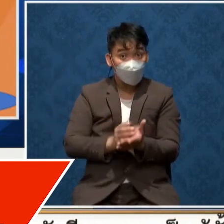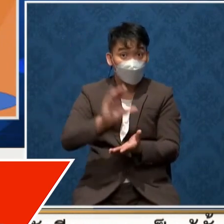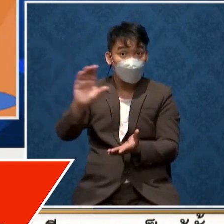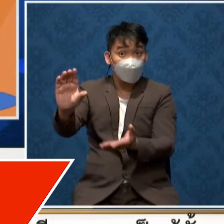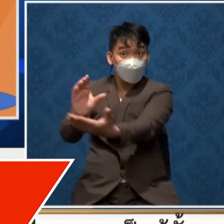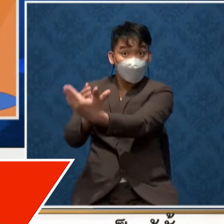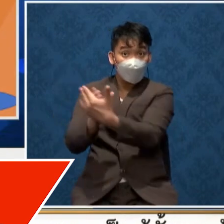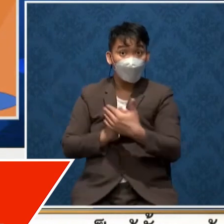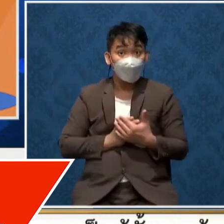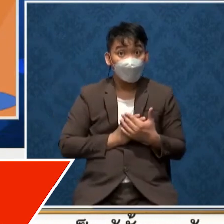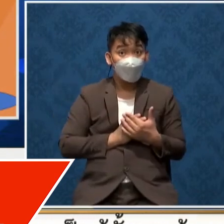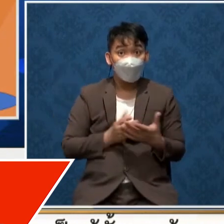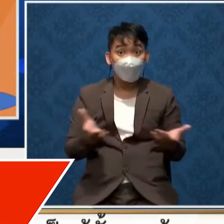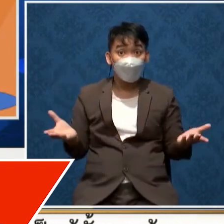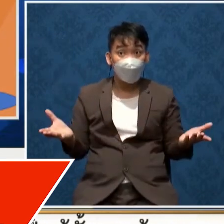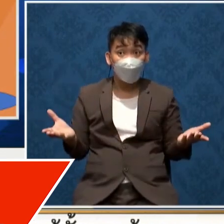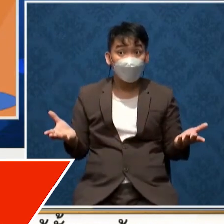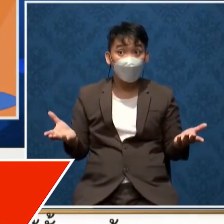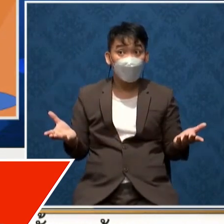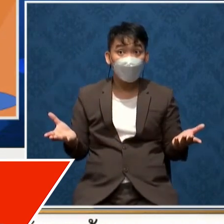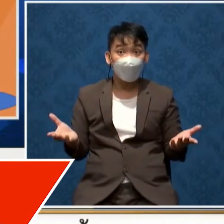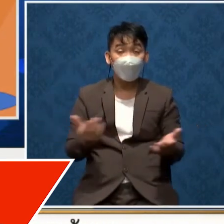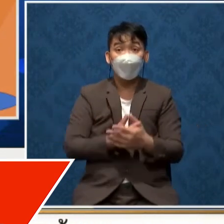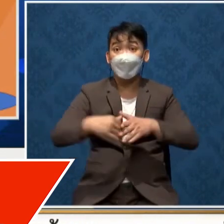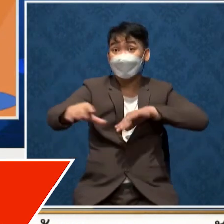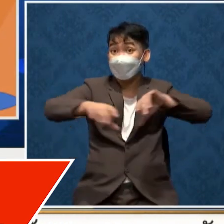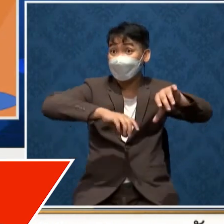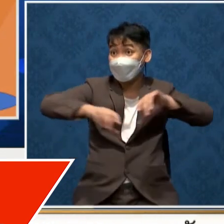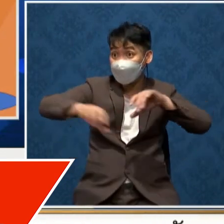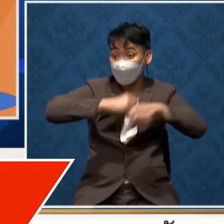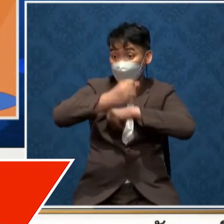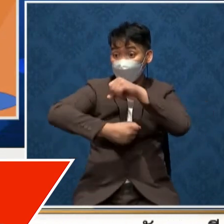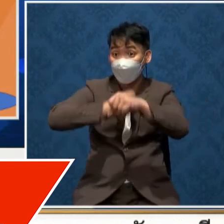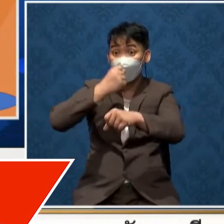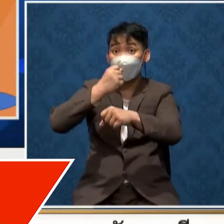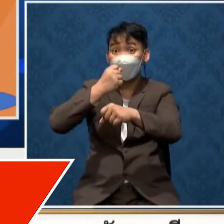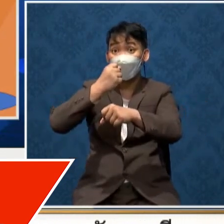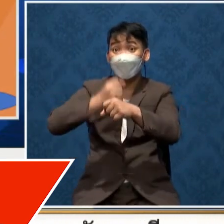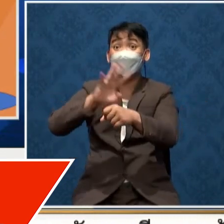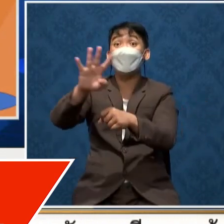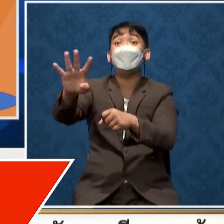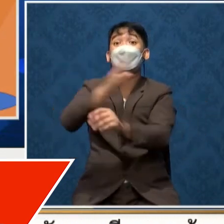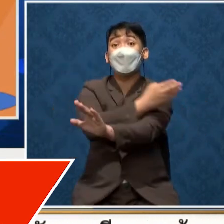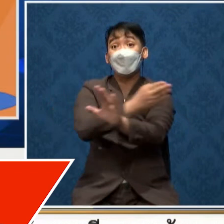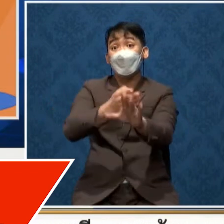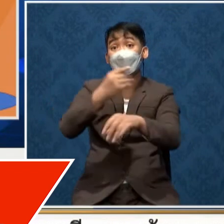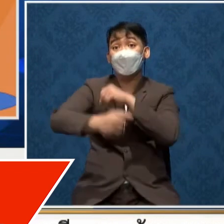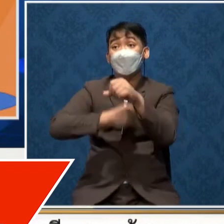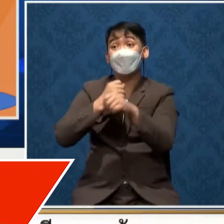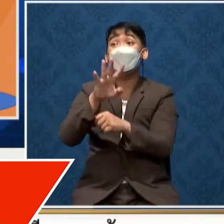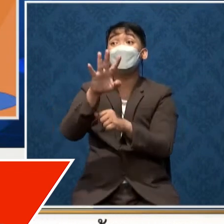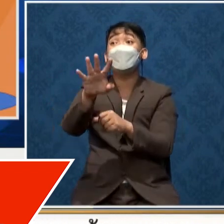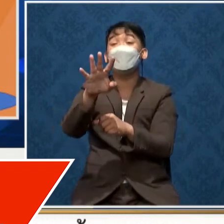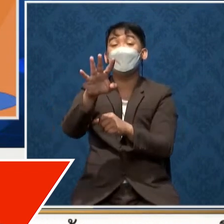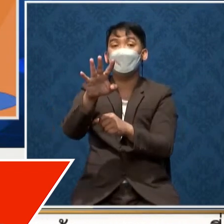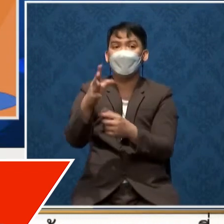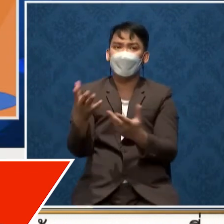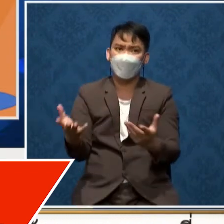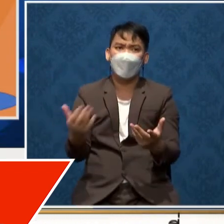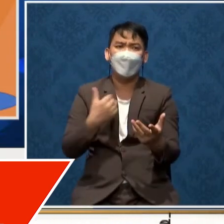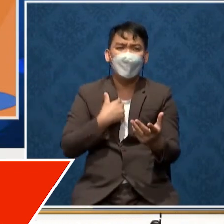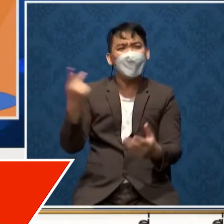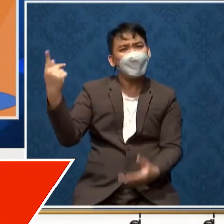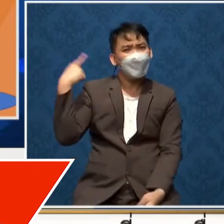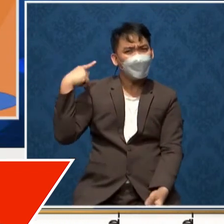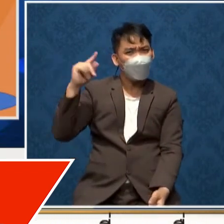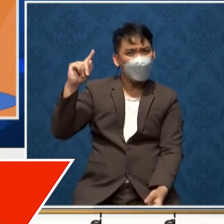จัดสรรหรือเปล่ามีการขอมาหรือเปล่า4ปีและสุดท้ายครับก่อให้เกิดประโยชน์ต่